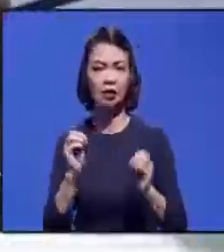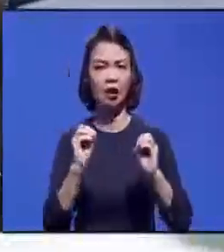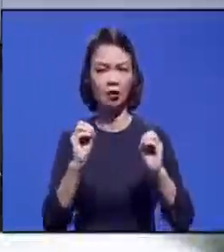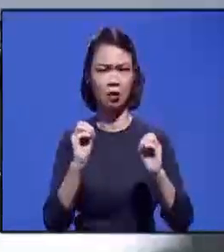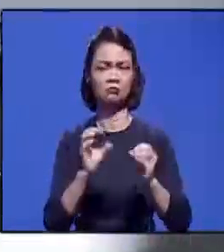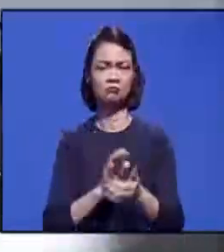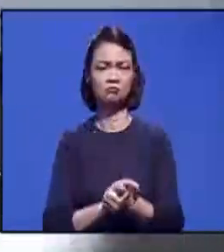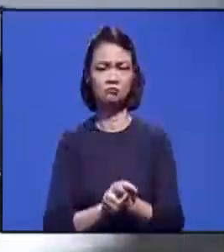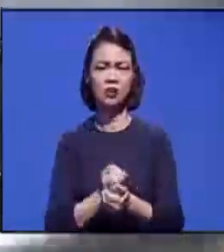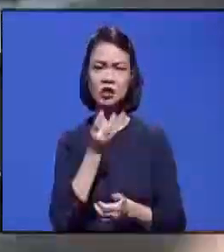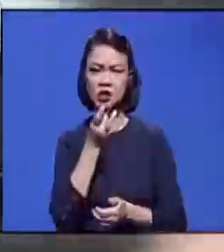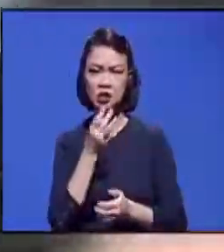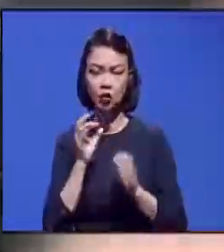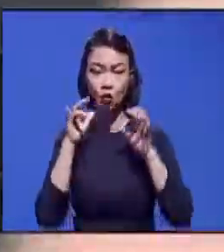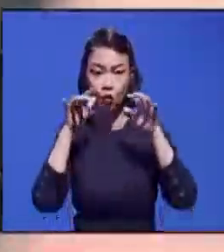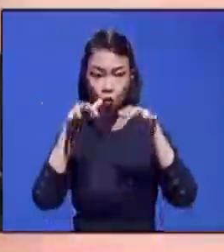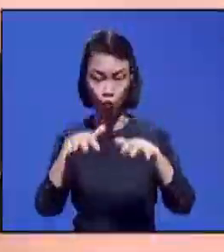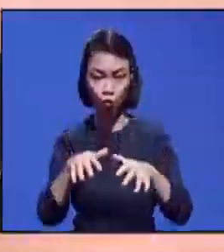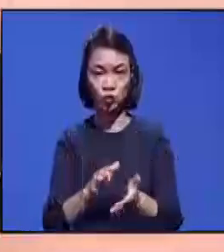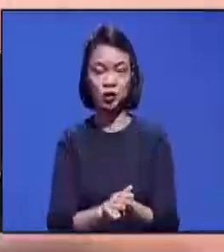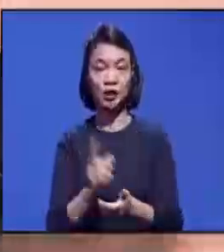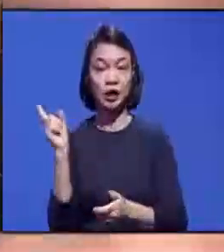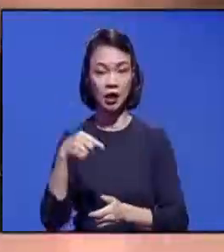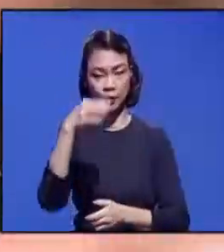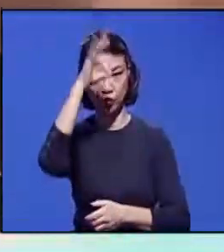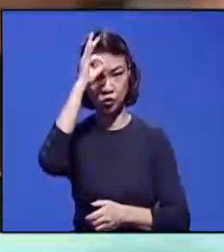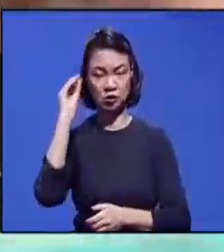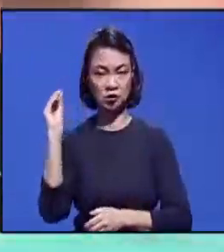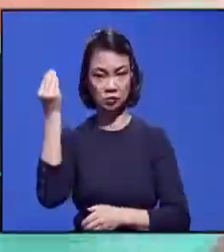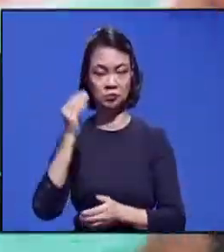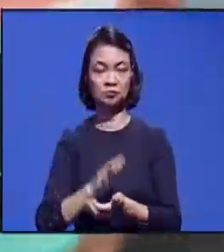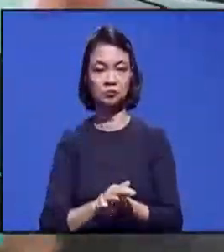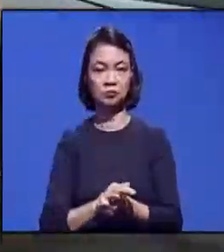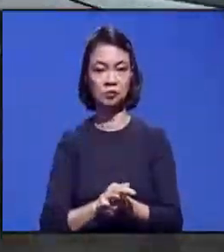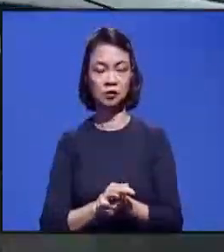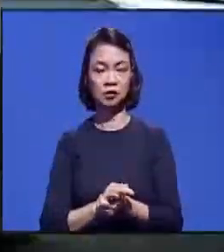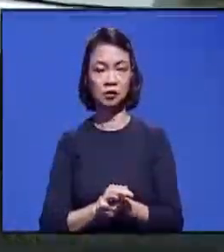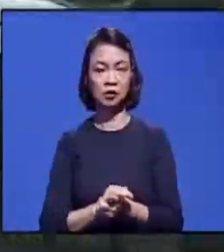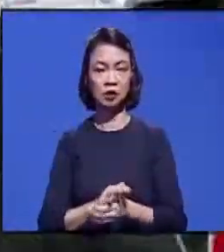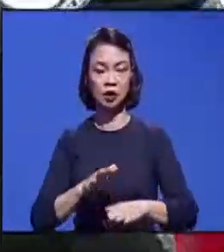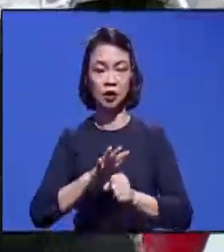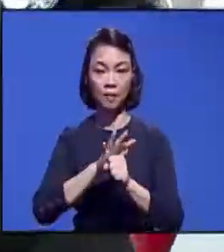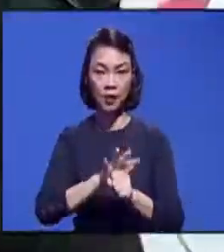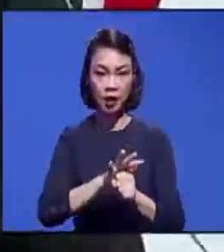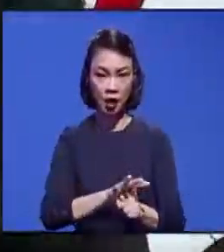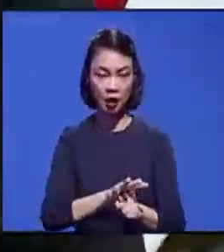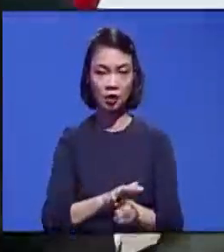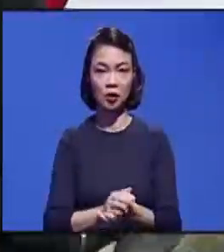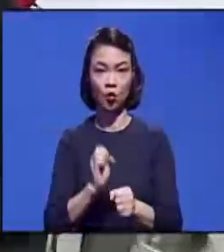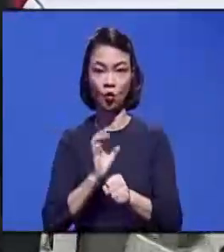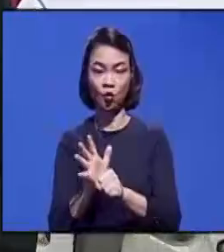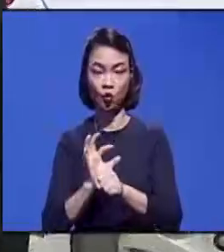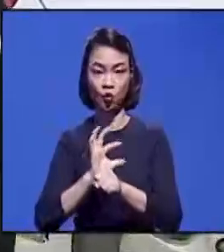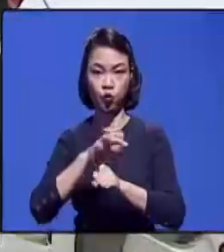adanya izin kerumunan yang dikeluarkan oleh Polda Metro Jaya atas dasar tindakan ataupun penekanan dari potensi